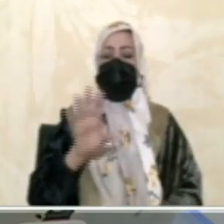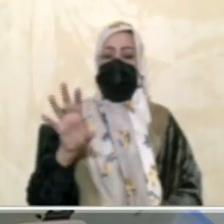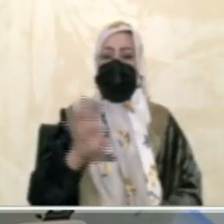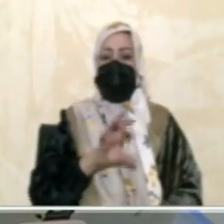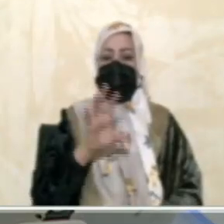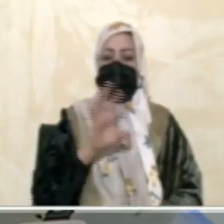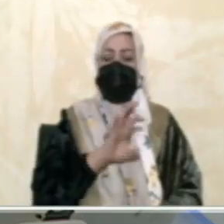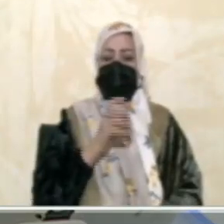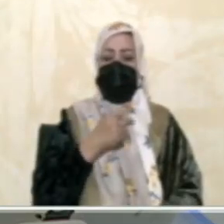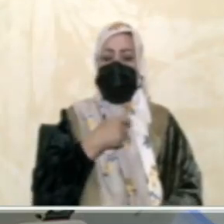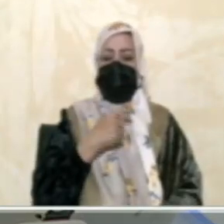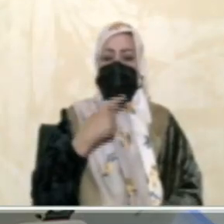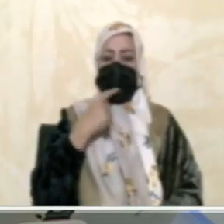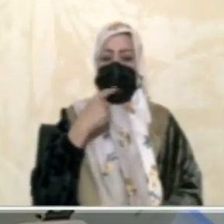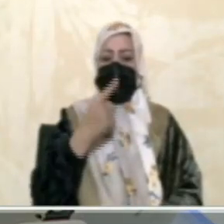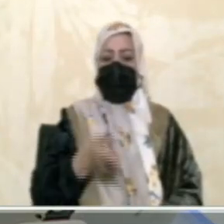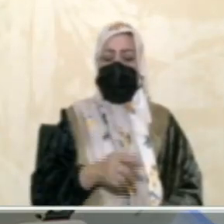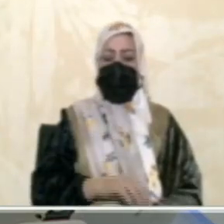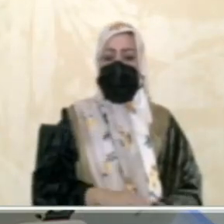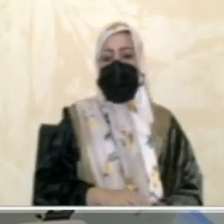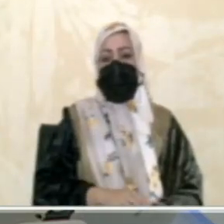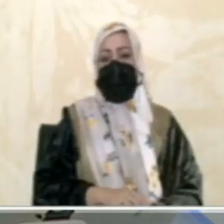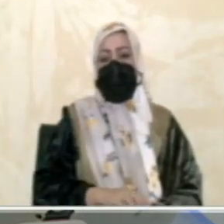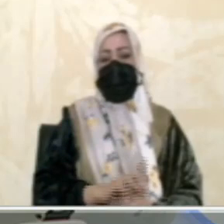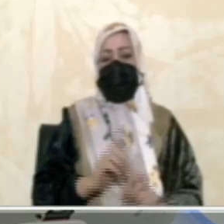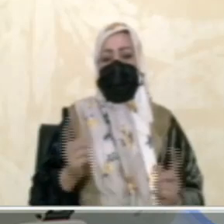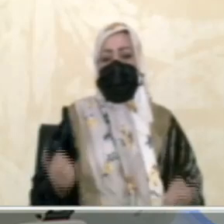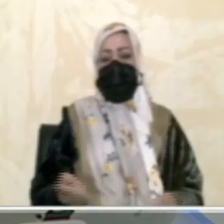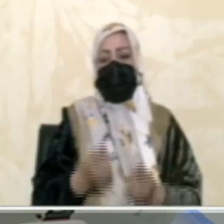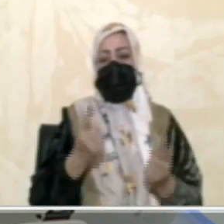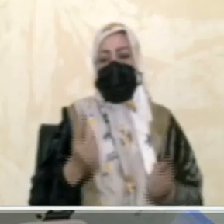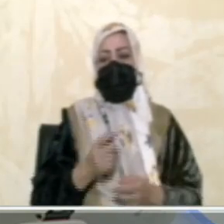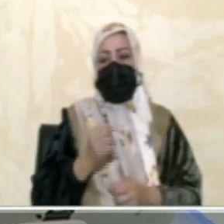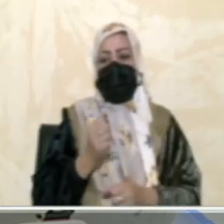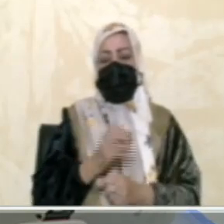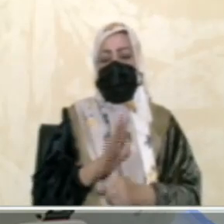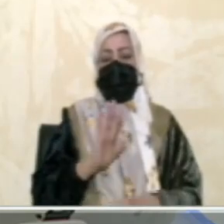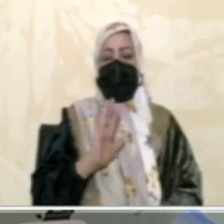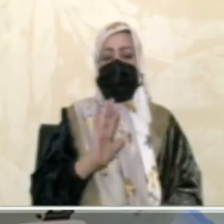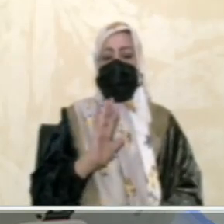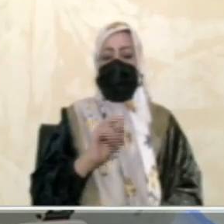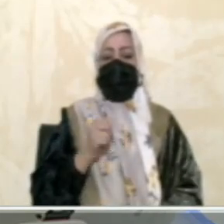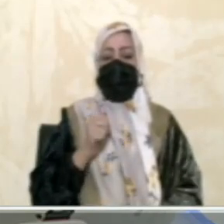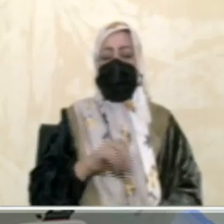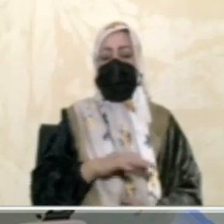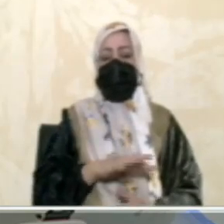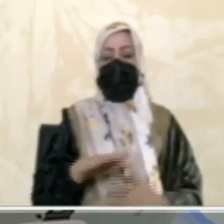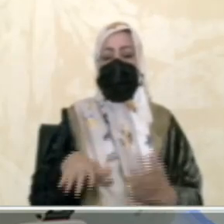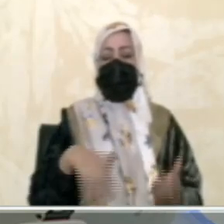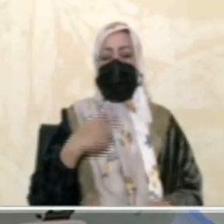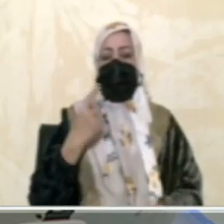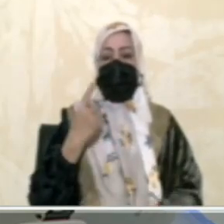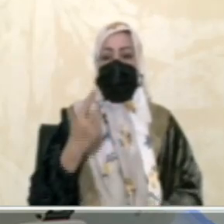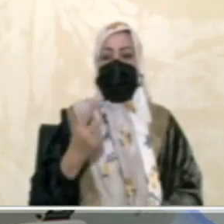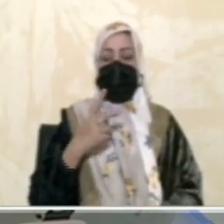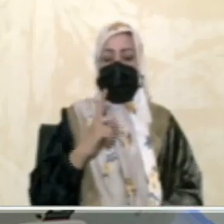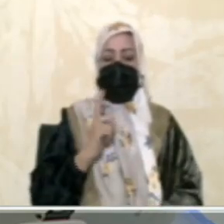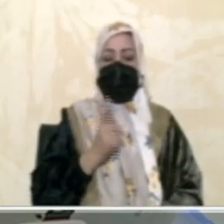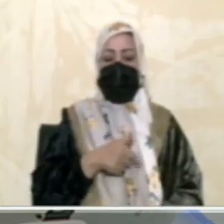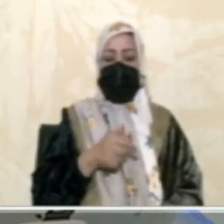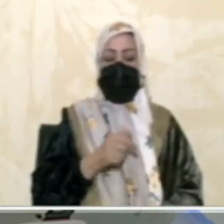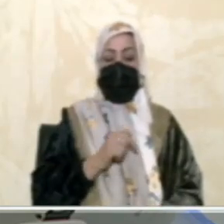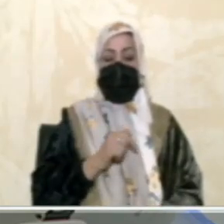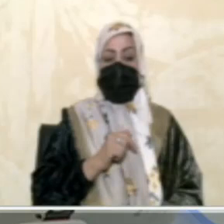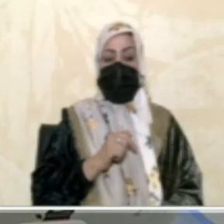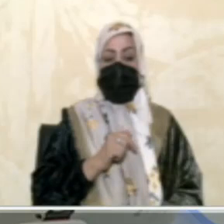لا حرج ولكن الاشكال نحن نحن يعني نحن لا نعترض